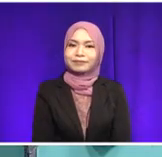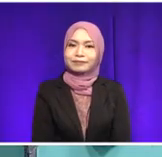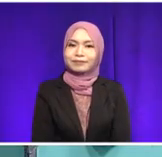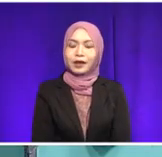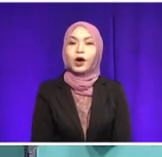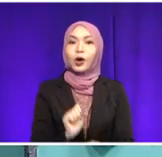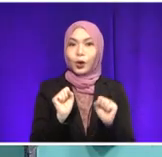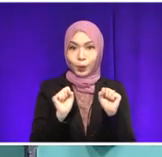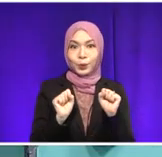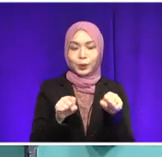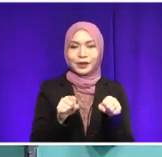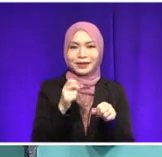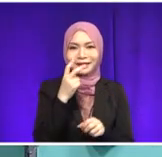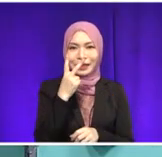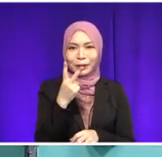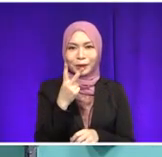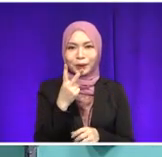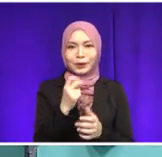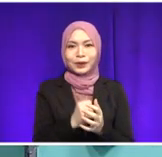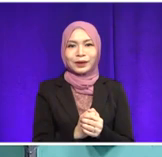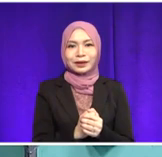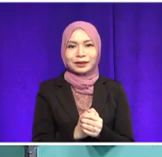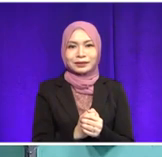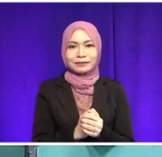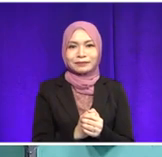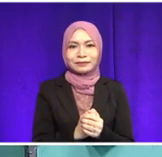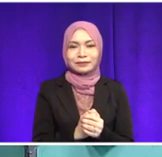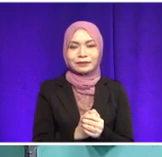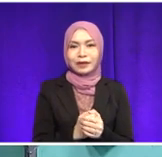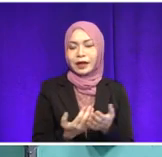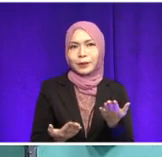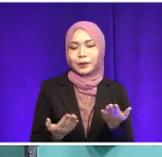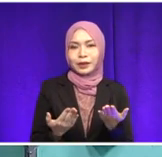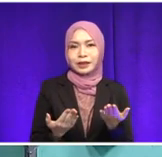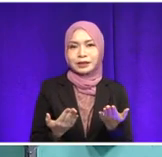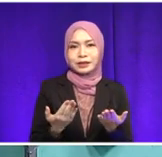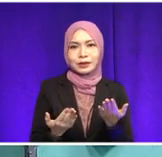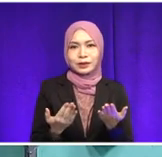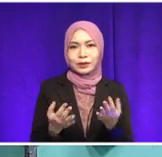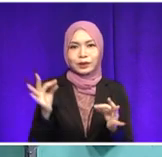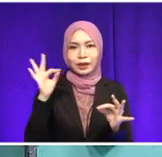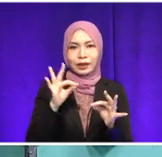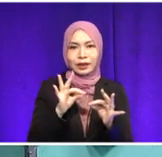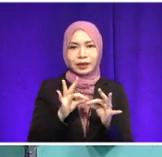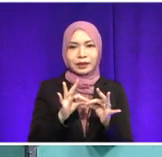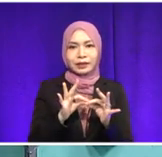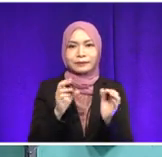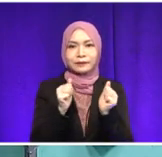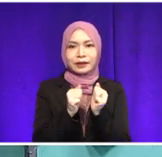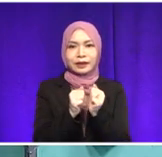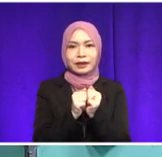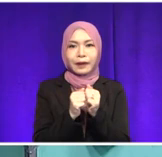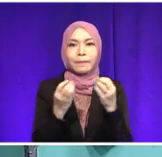dalam tempo 2 bulan itu 11 penghasilan produk perlu melalui beberapa pasal jadi di